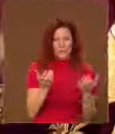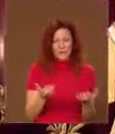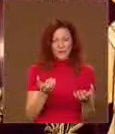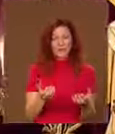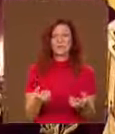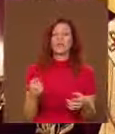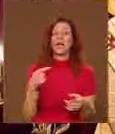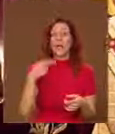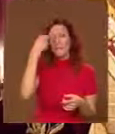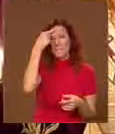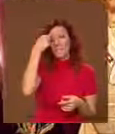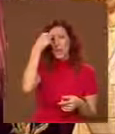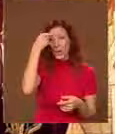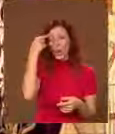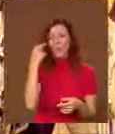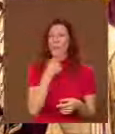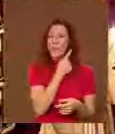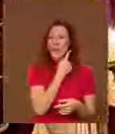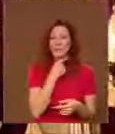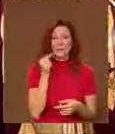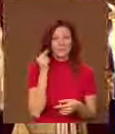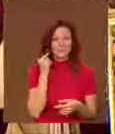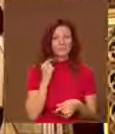в благодатно общение с църквата,